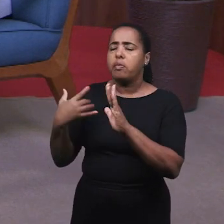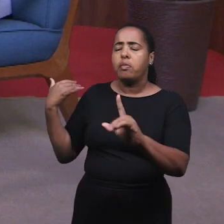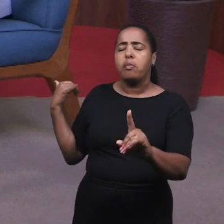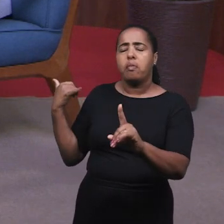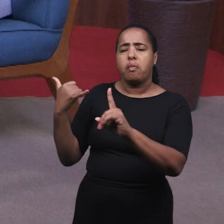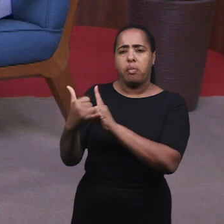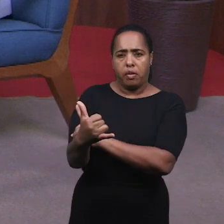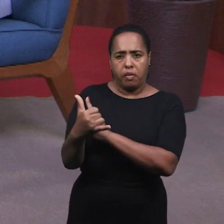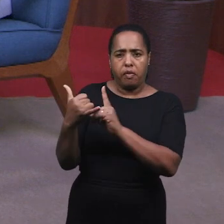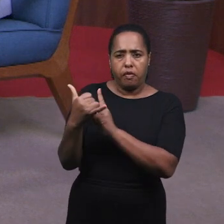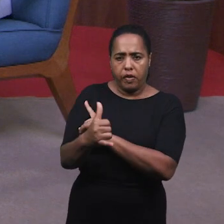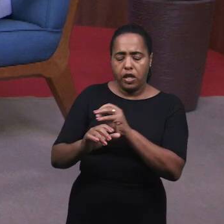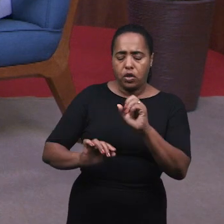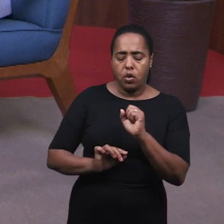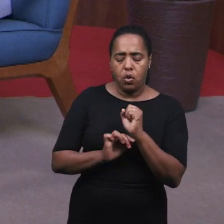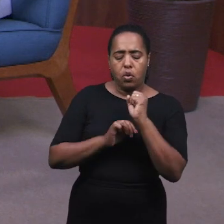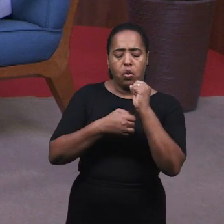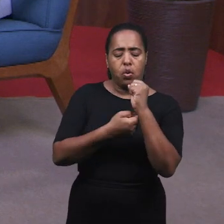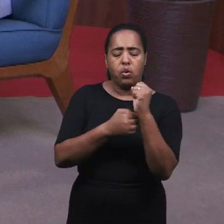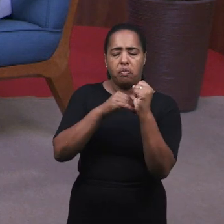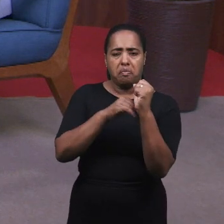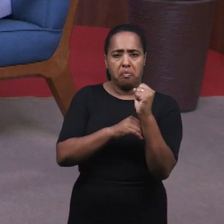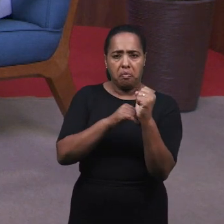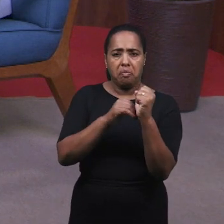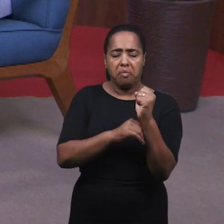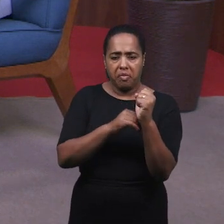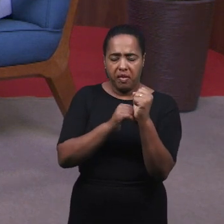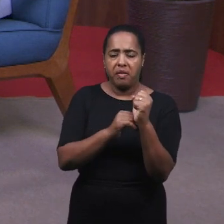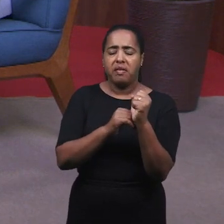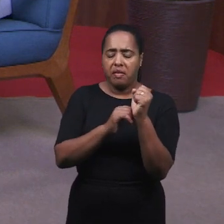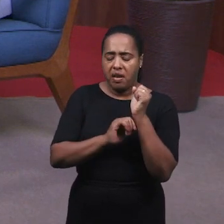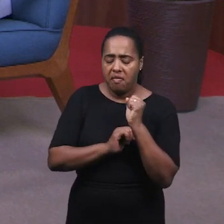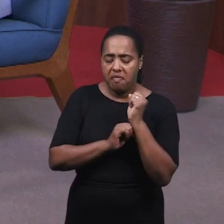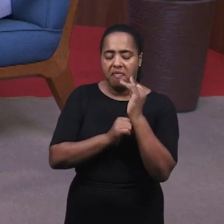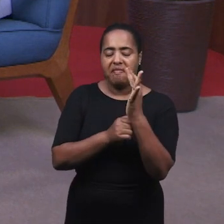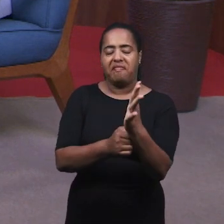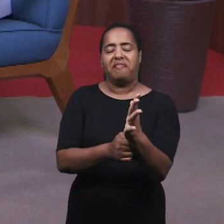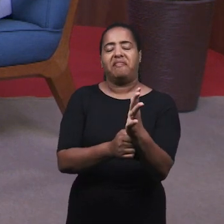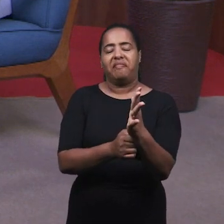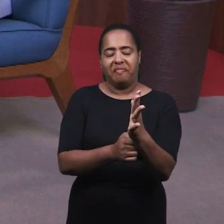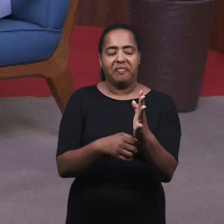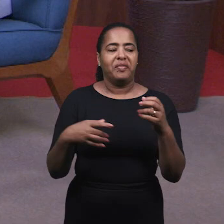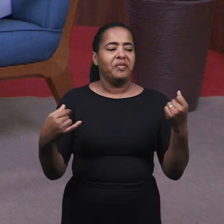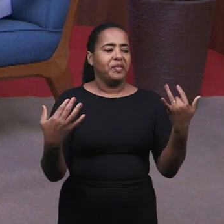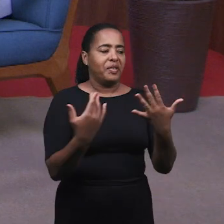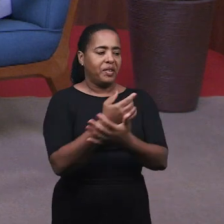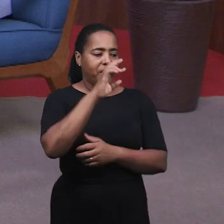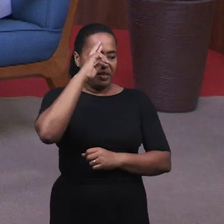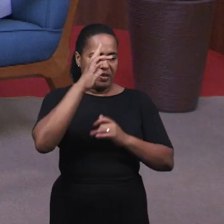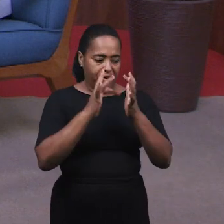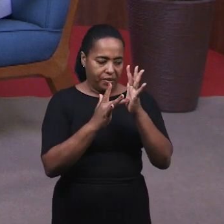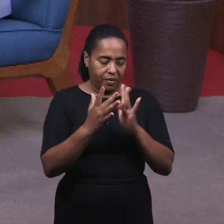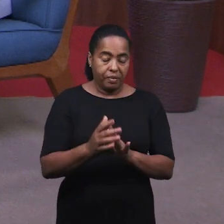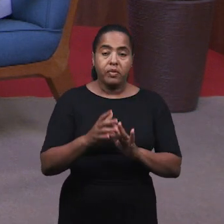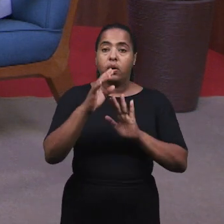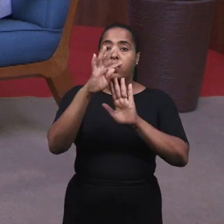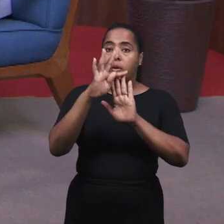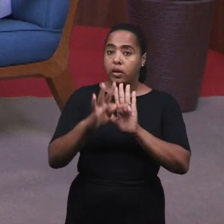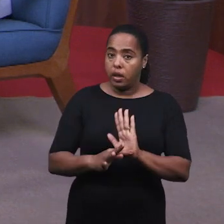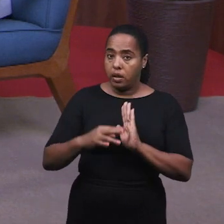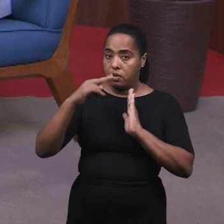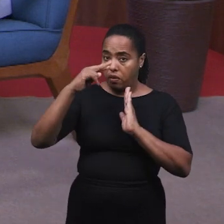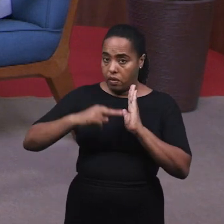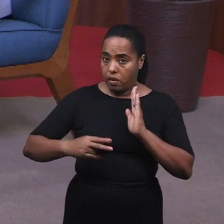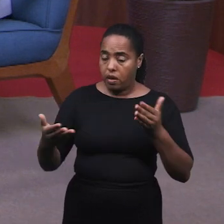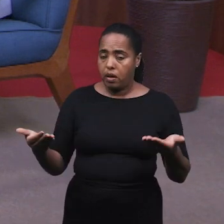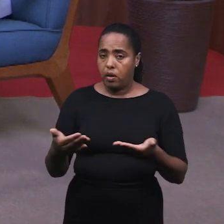prophétique, et ainsi les mystères sont révélés. Gloire à Jésus. Le texte que nous allons lire maintenant parle sur ce